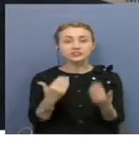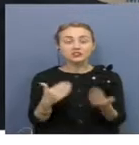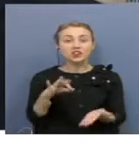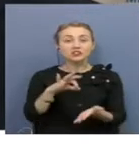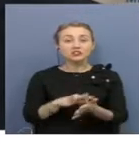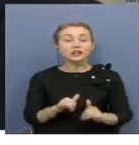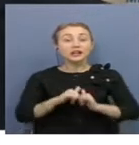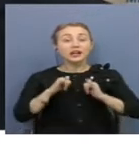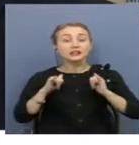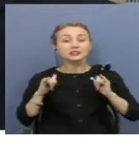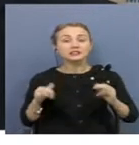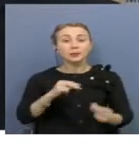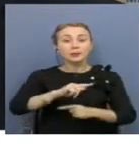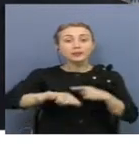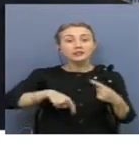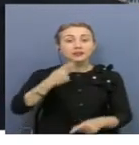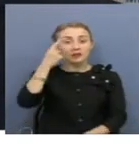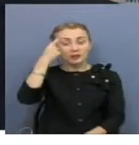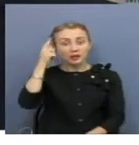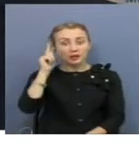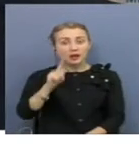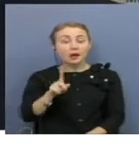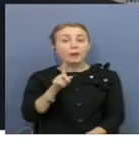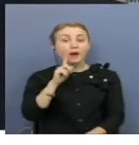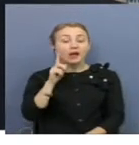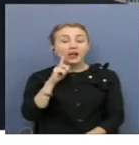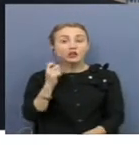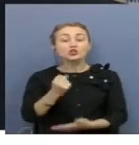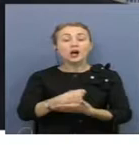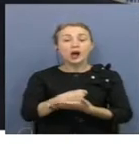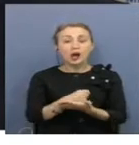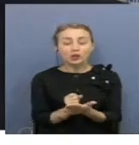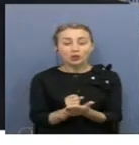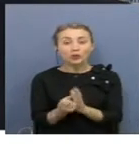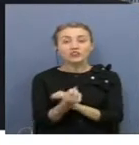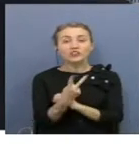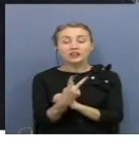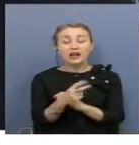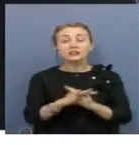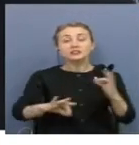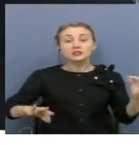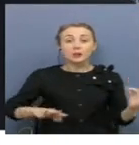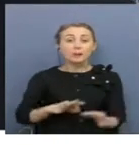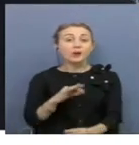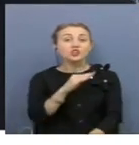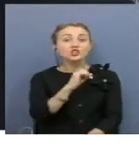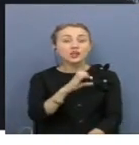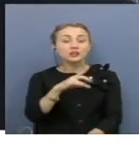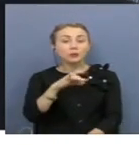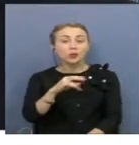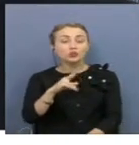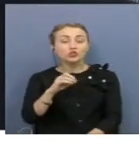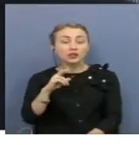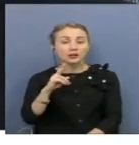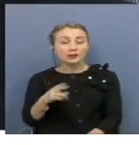көңіл бөліп, білім салтанаты, одан қалды жаңа ненің жастарды кәсіпкерлікке Баулы мақсатында жас